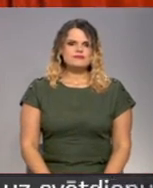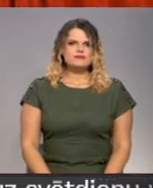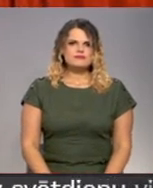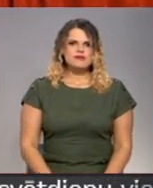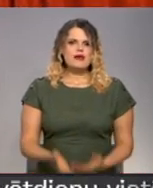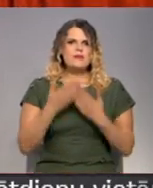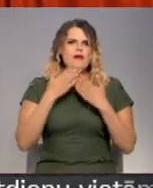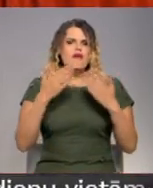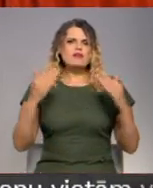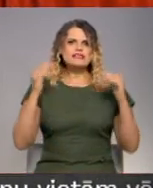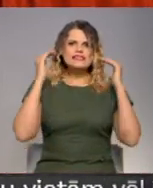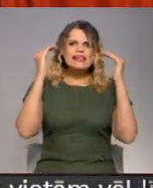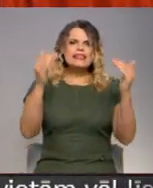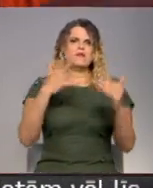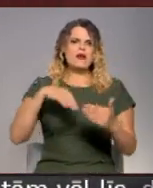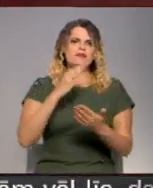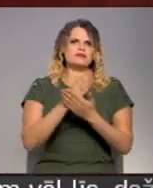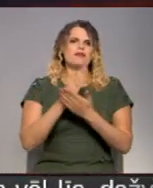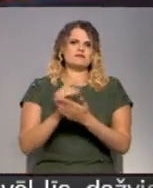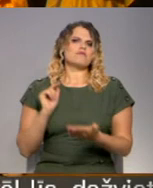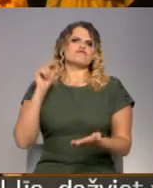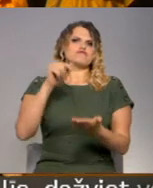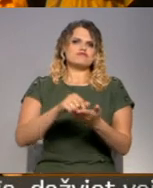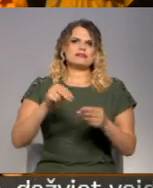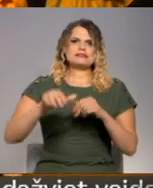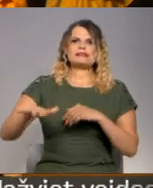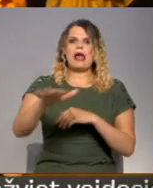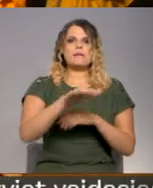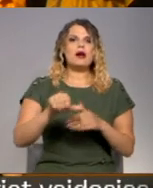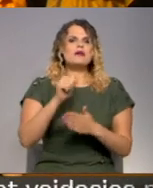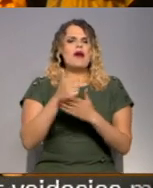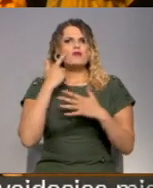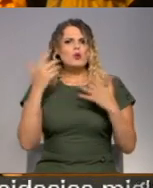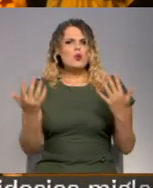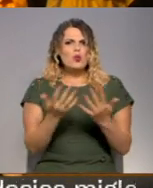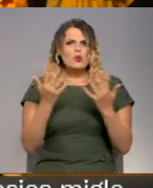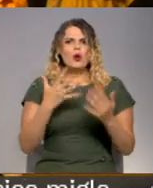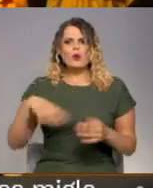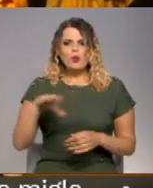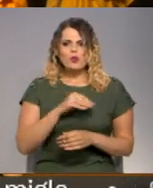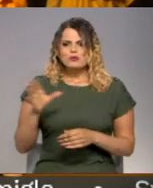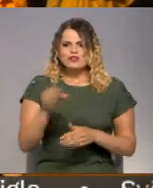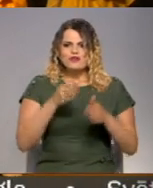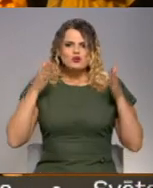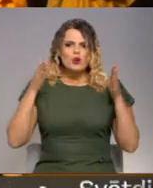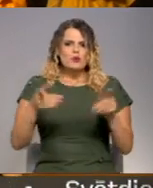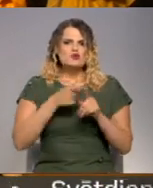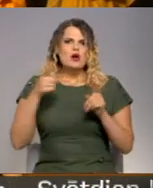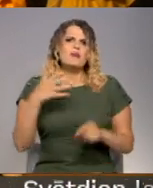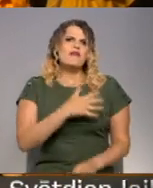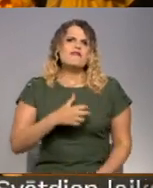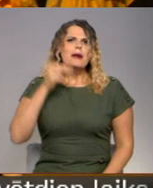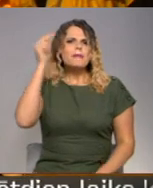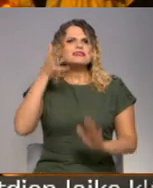Paldies, debesīm! Esam sasnieguši krastu! Galvenā doma – ka mums visa mūža garumā ir jāmācās